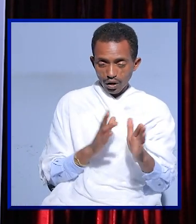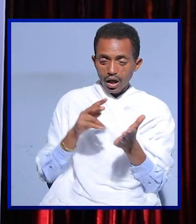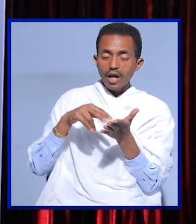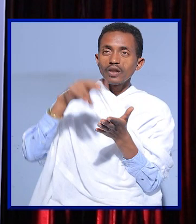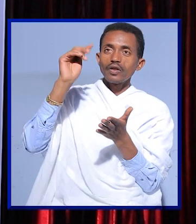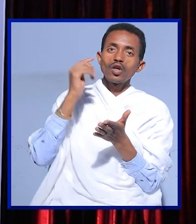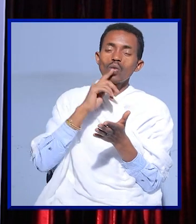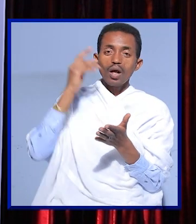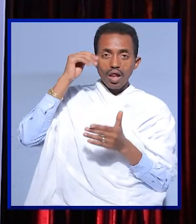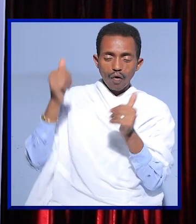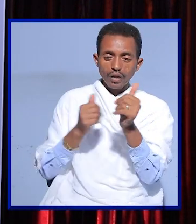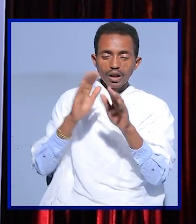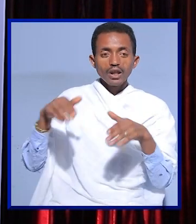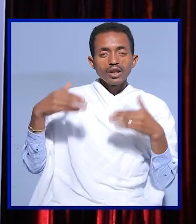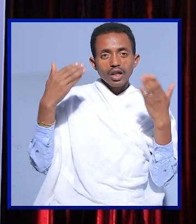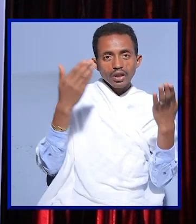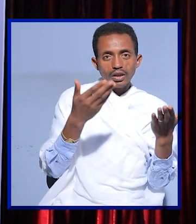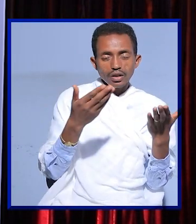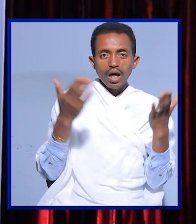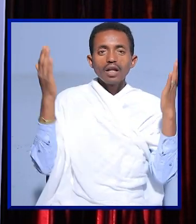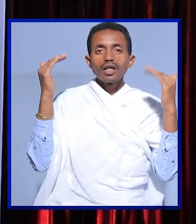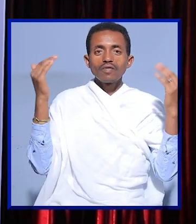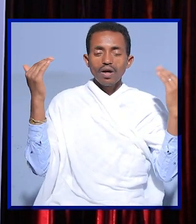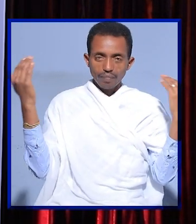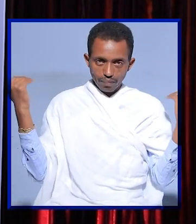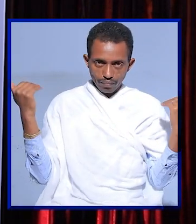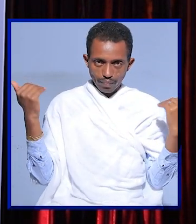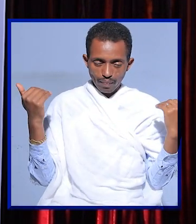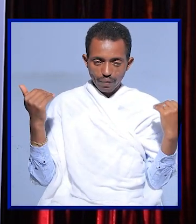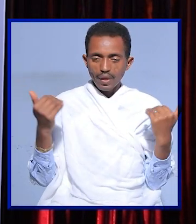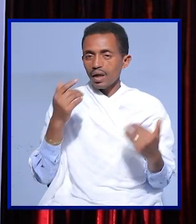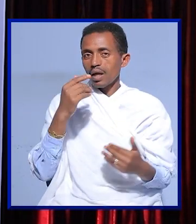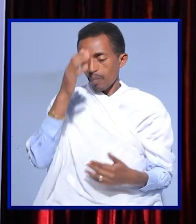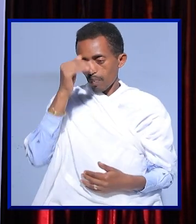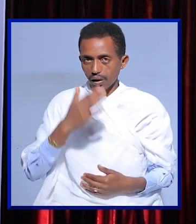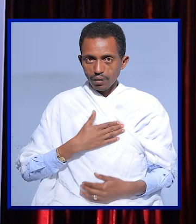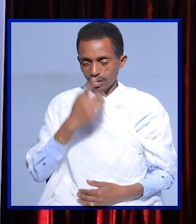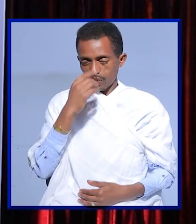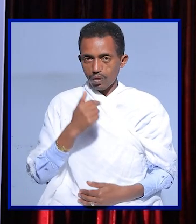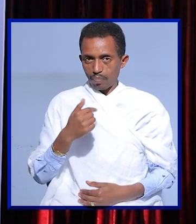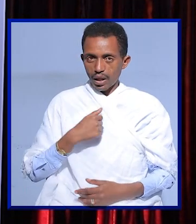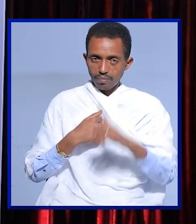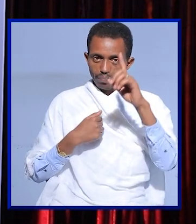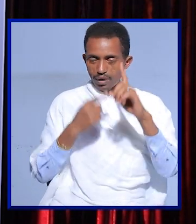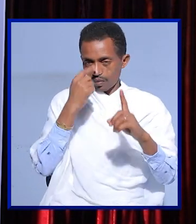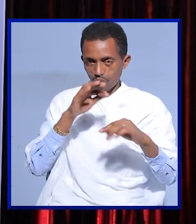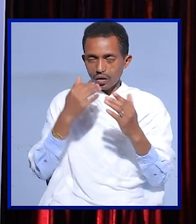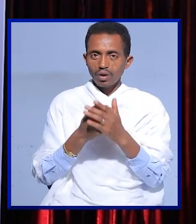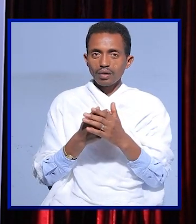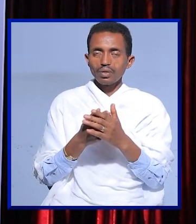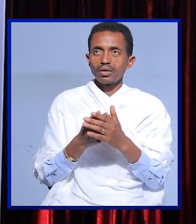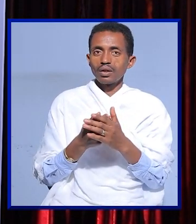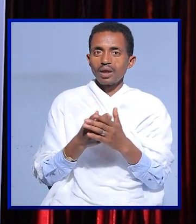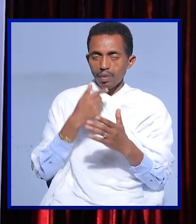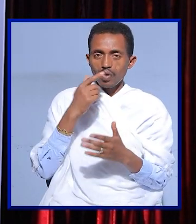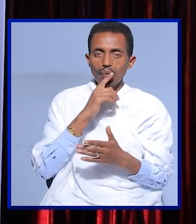እኮ ለሐዋርያት ሰጡት የሕይወት ተስፋ አለ። እመኑ ባቡዬ ወመኑ ቤ ወመጽካይ በወነስ